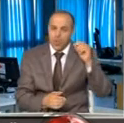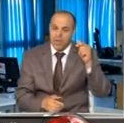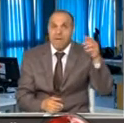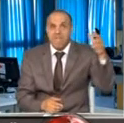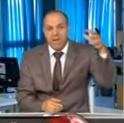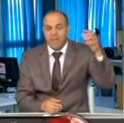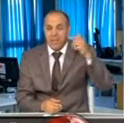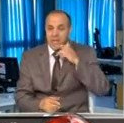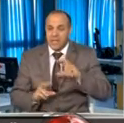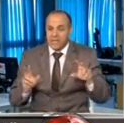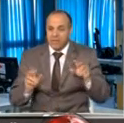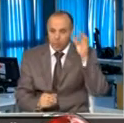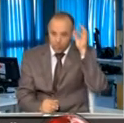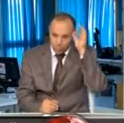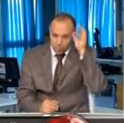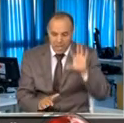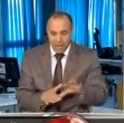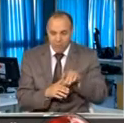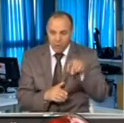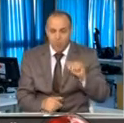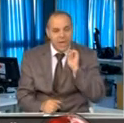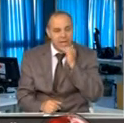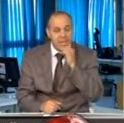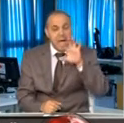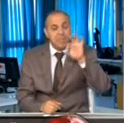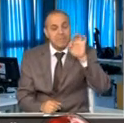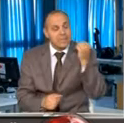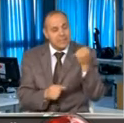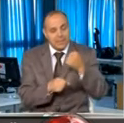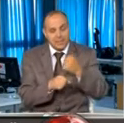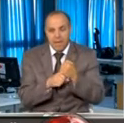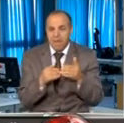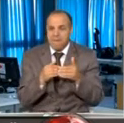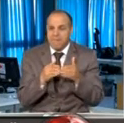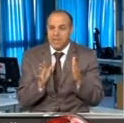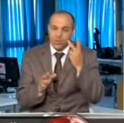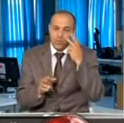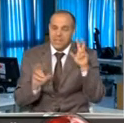فضائي. التلفزة التونسية تحتفل اليوم بعيدها 50، وقد انفتح